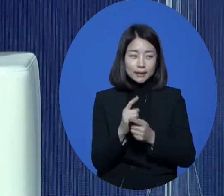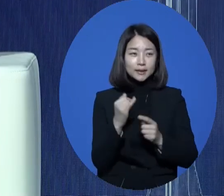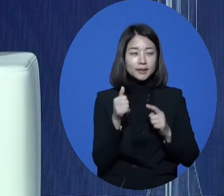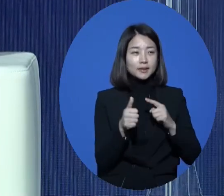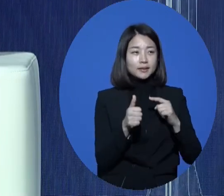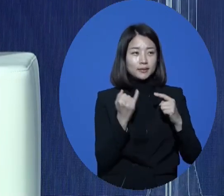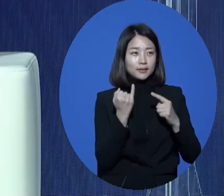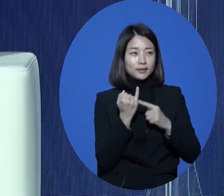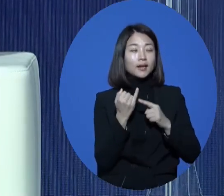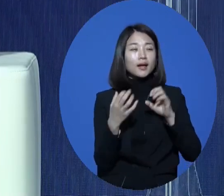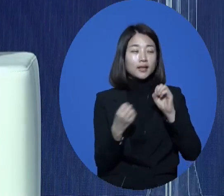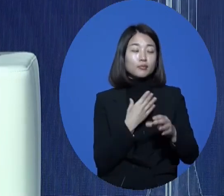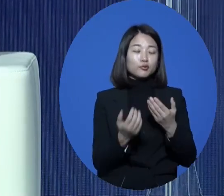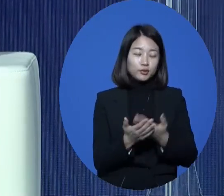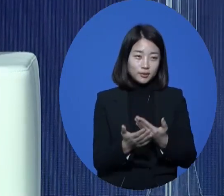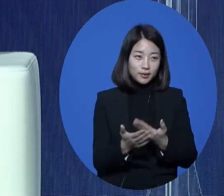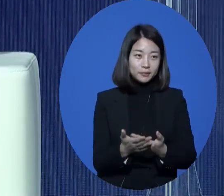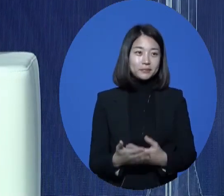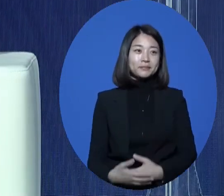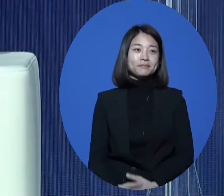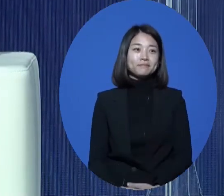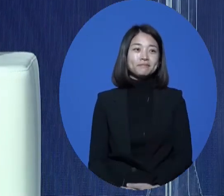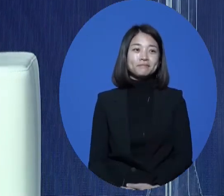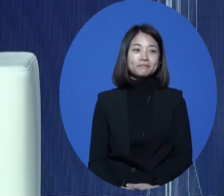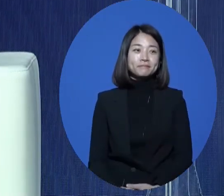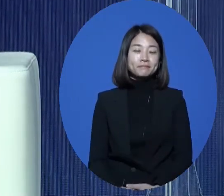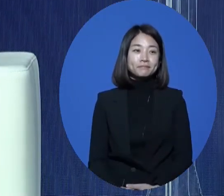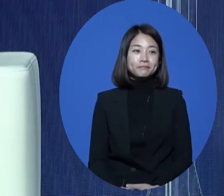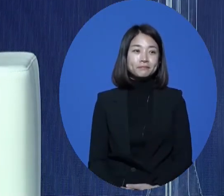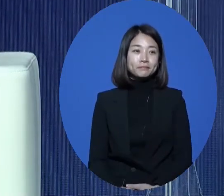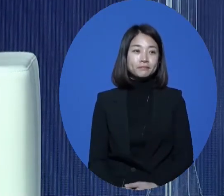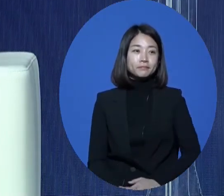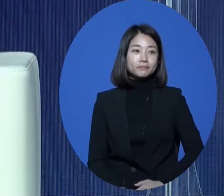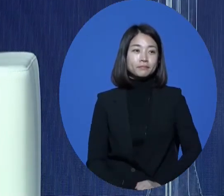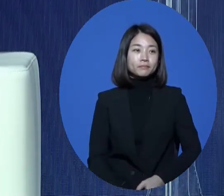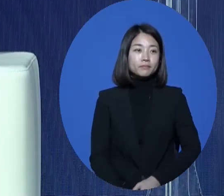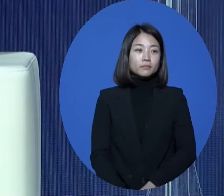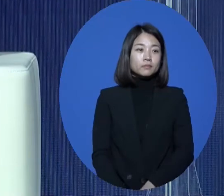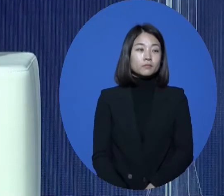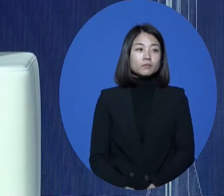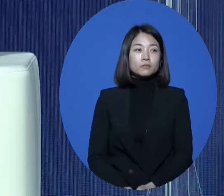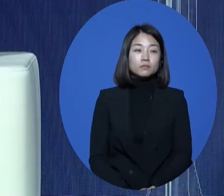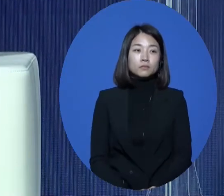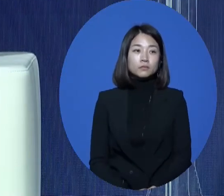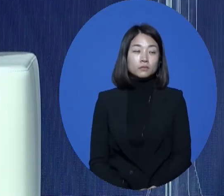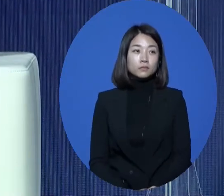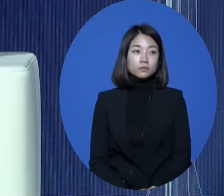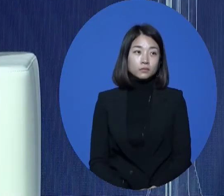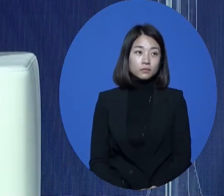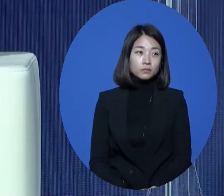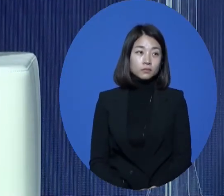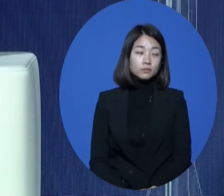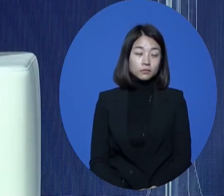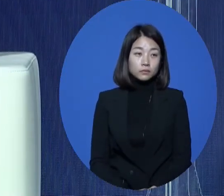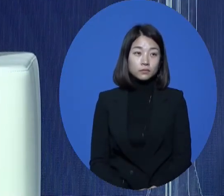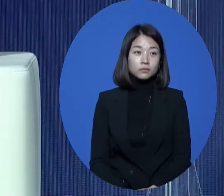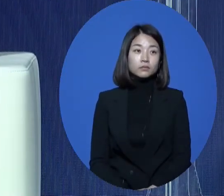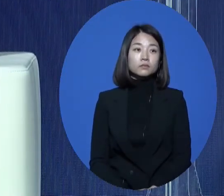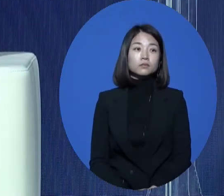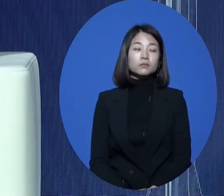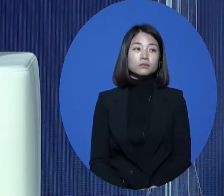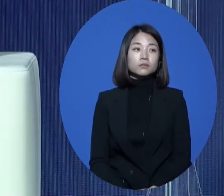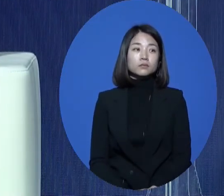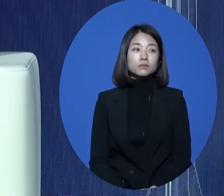사무국장님께서 답변을 해주시면 좋겠습니다. 이 두 개 질문이죠? 네. 자, 순서대로 들어가나